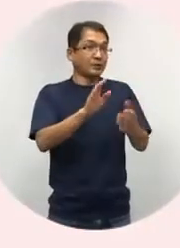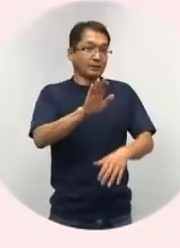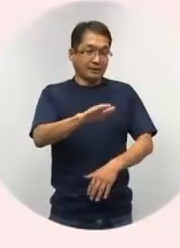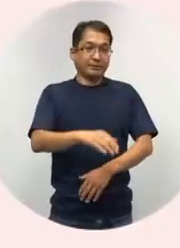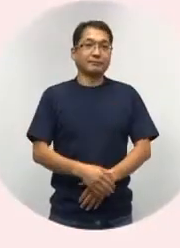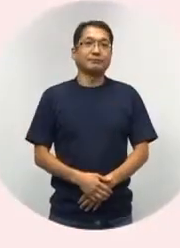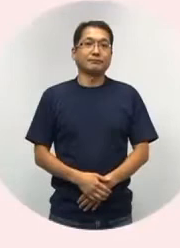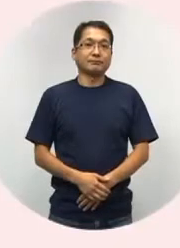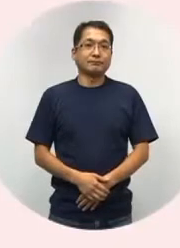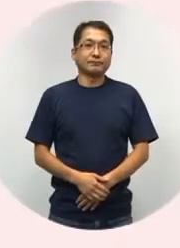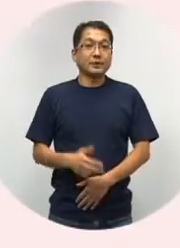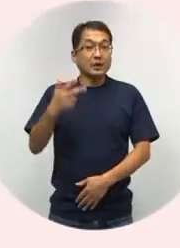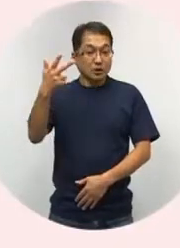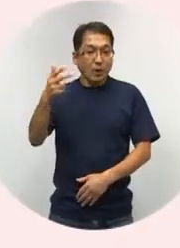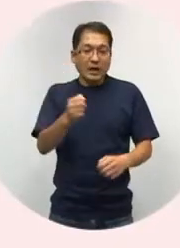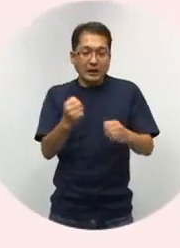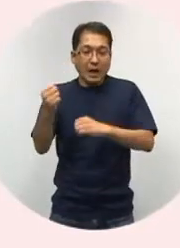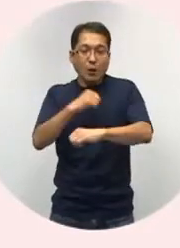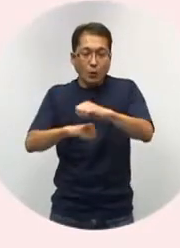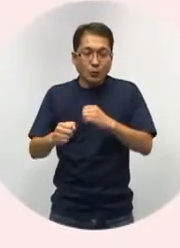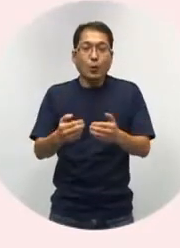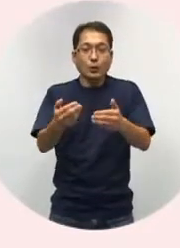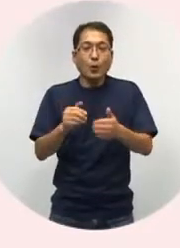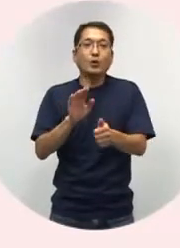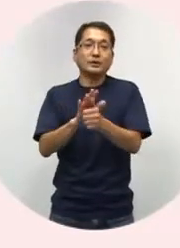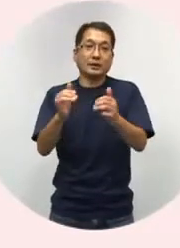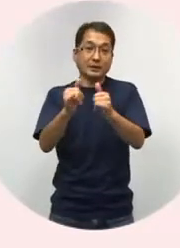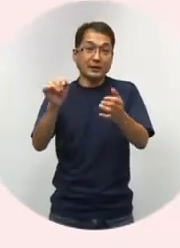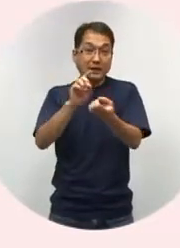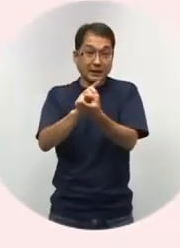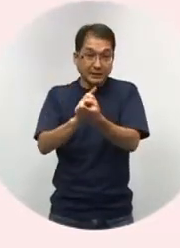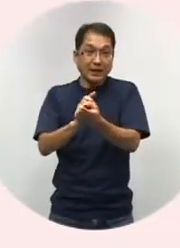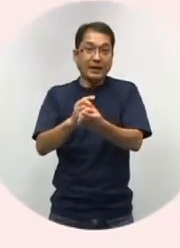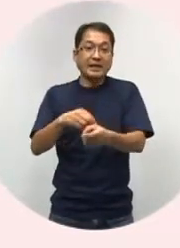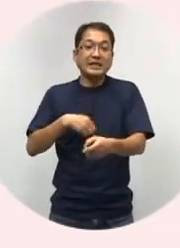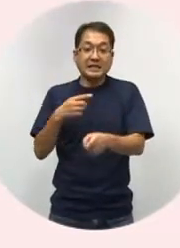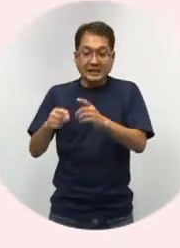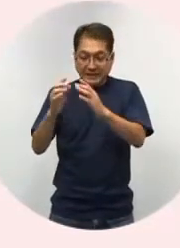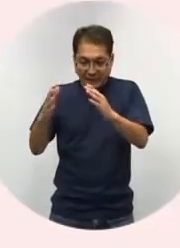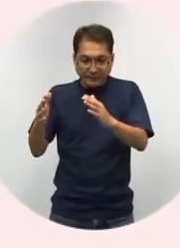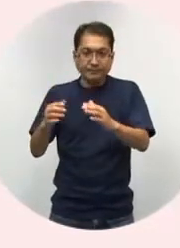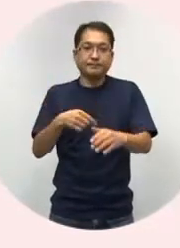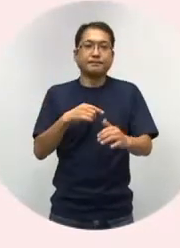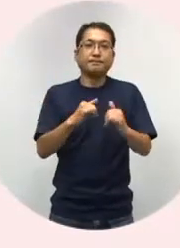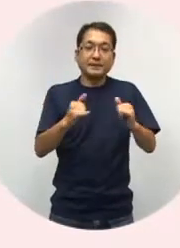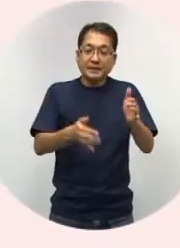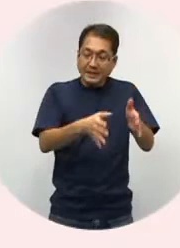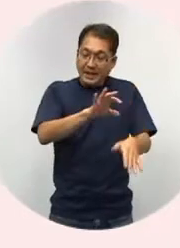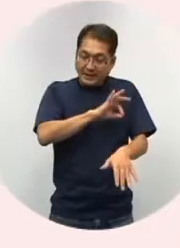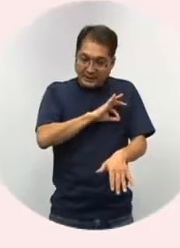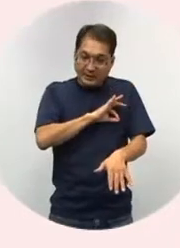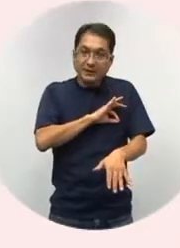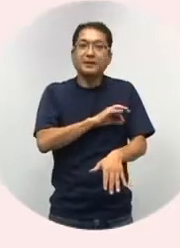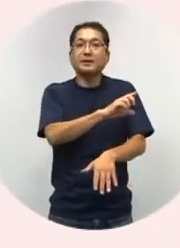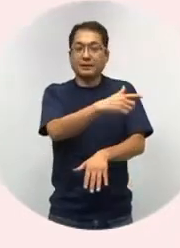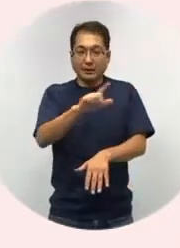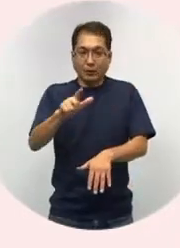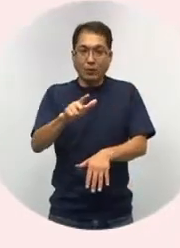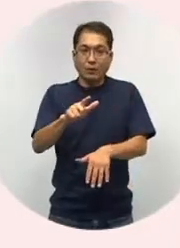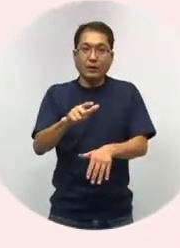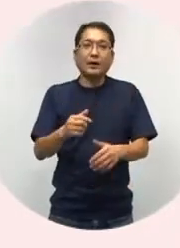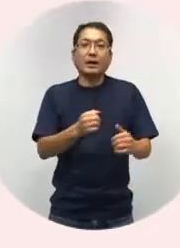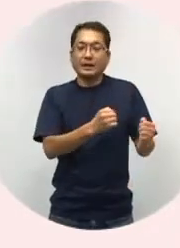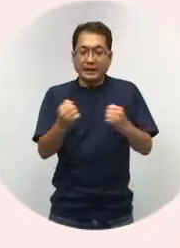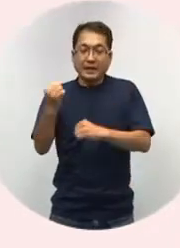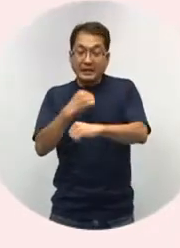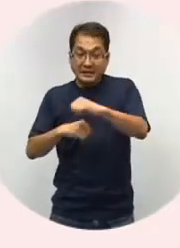市は避難行動要支援者に対し、自治会や民生委員、児童委員などの避難支援等